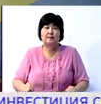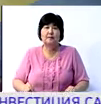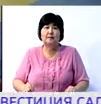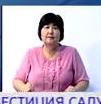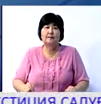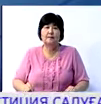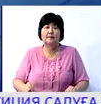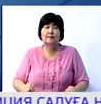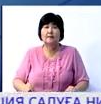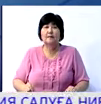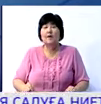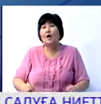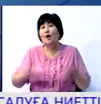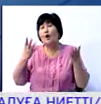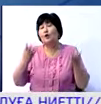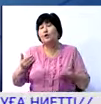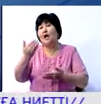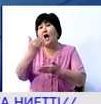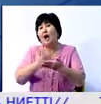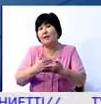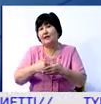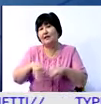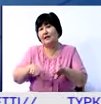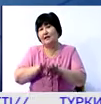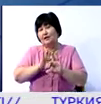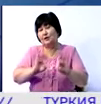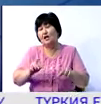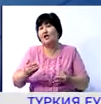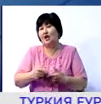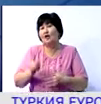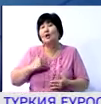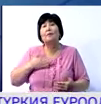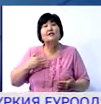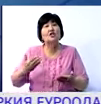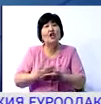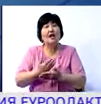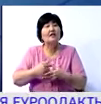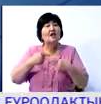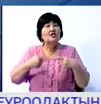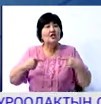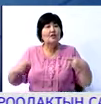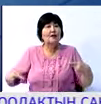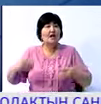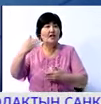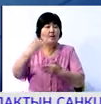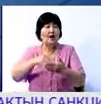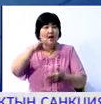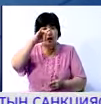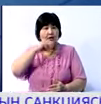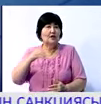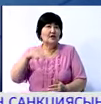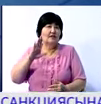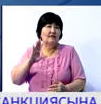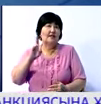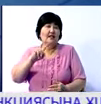телеарнасы. Күндізгі ақпараттар реті осындай. Жаңалық күтіңіздер. Біздің жаңалықтарымызды және басқа да бағдарламаларымызды